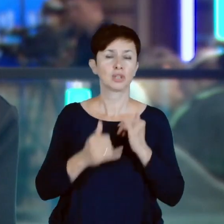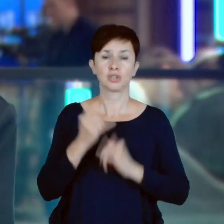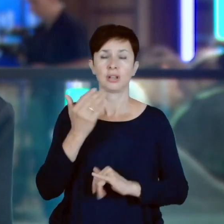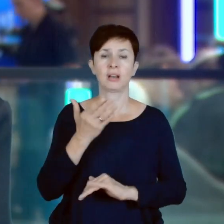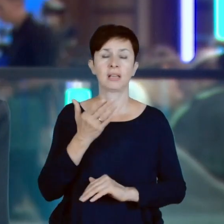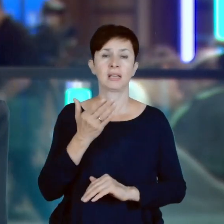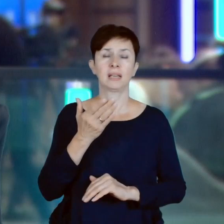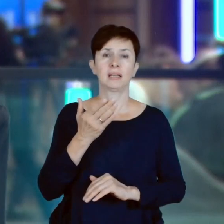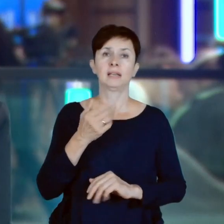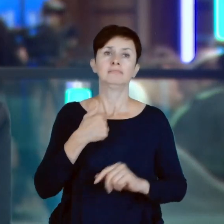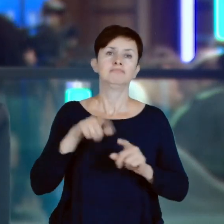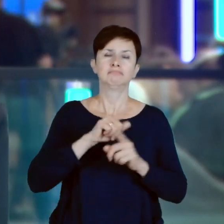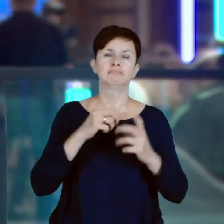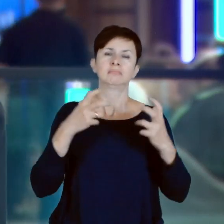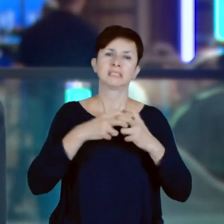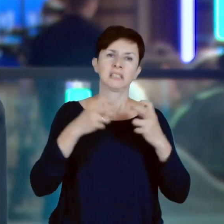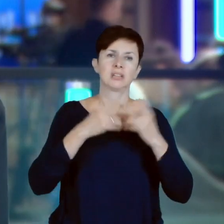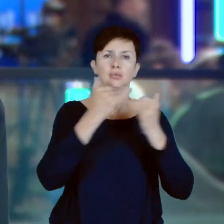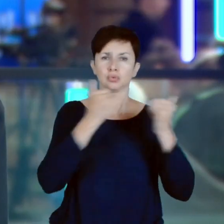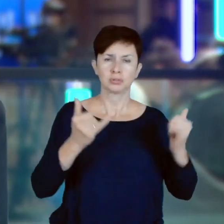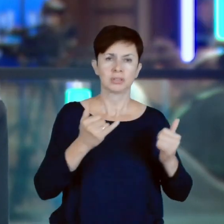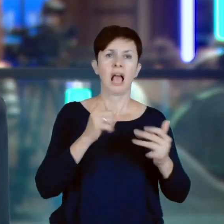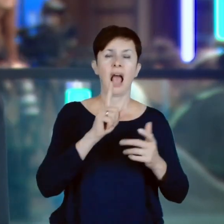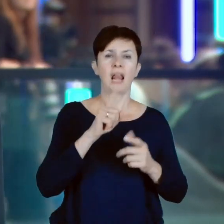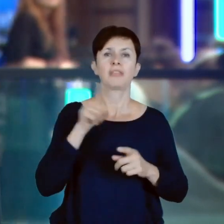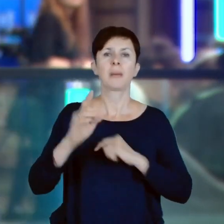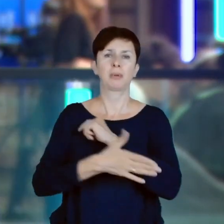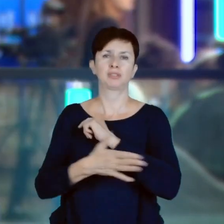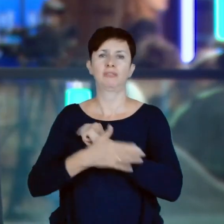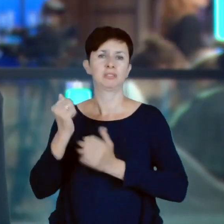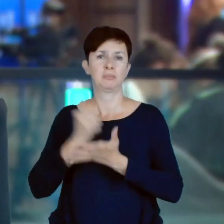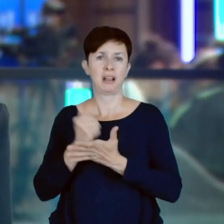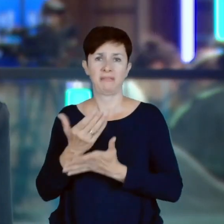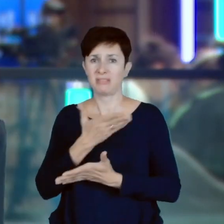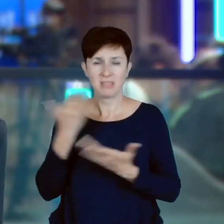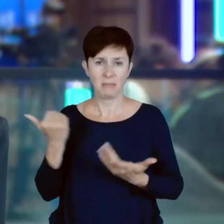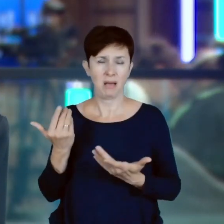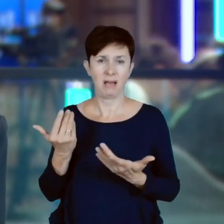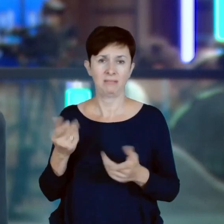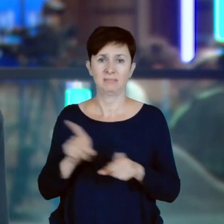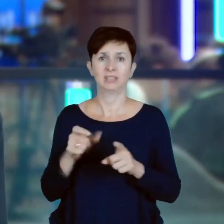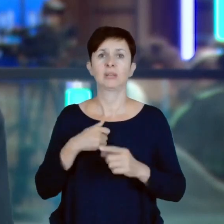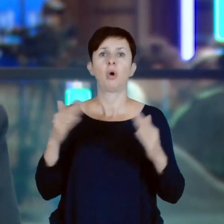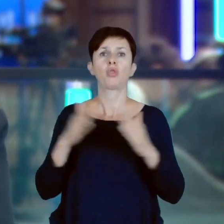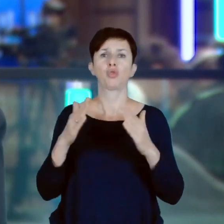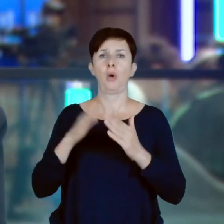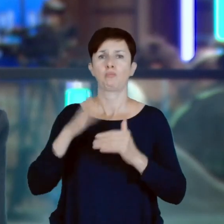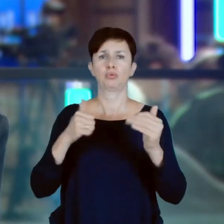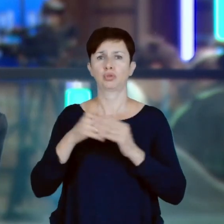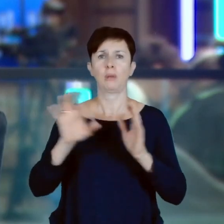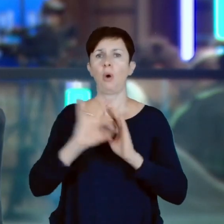zagospodarowania tych podstawowych rzeczy, prawda, no to tak jak z domem, dom budujemy od podstaw, prawda, po